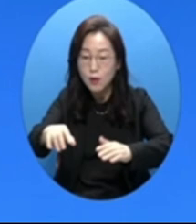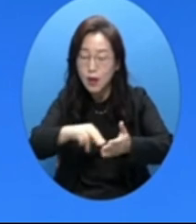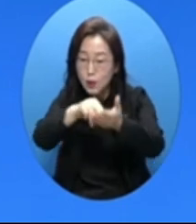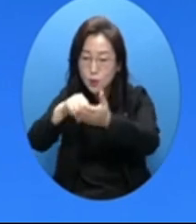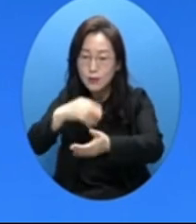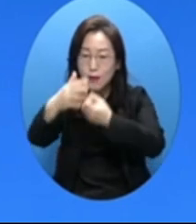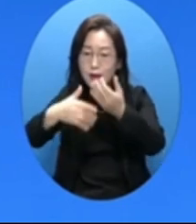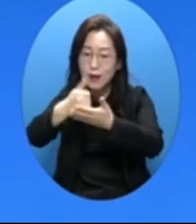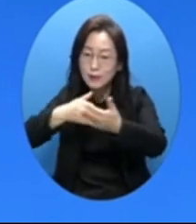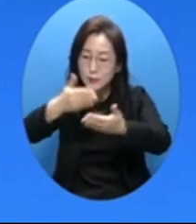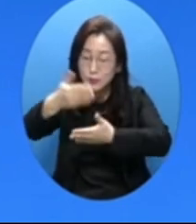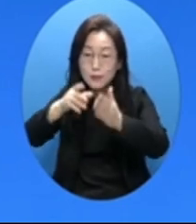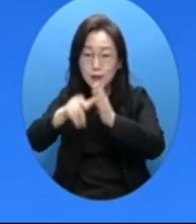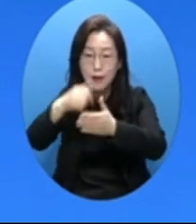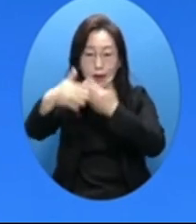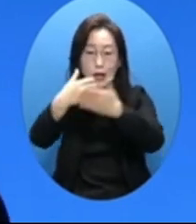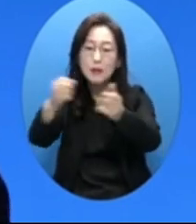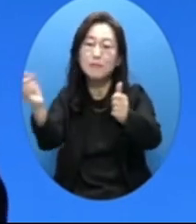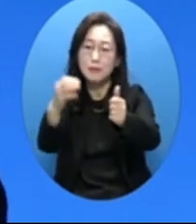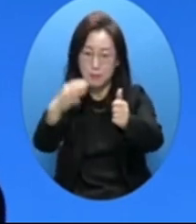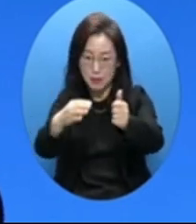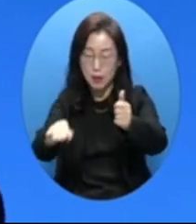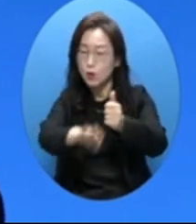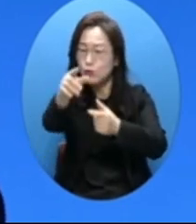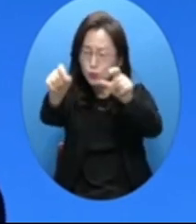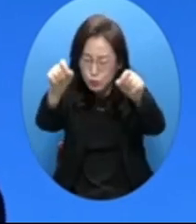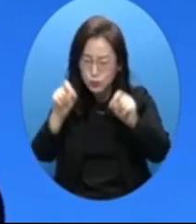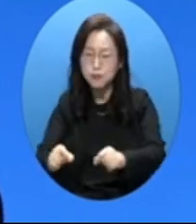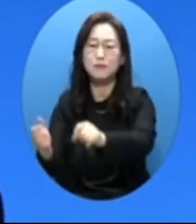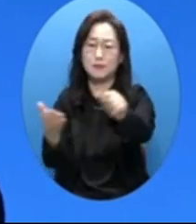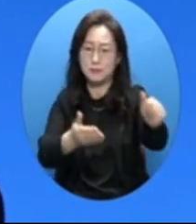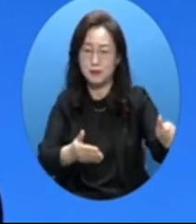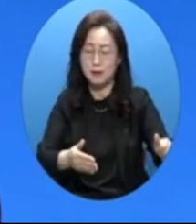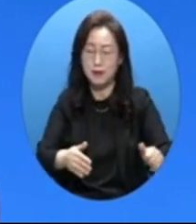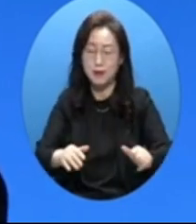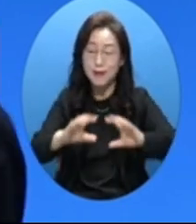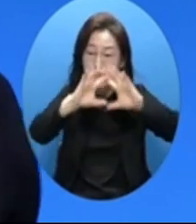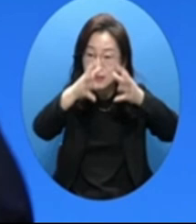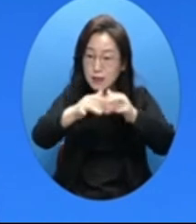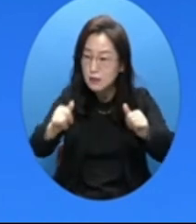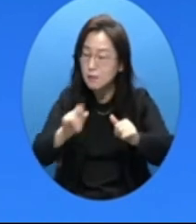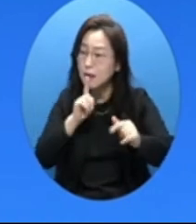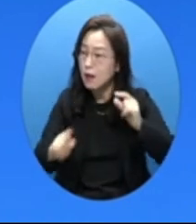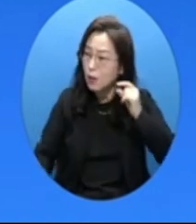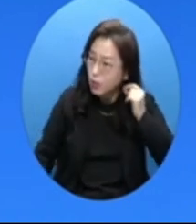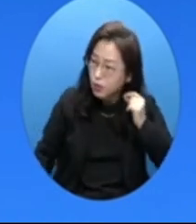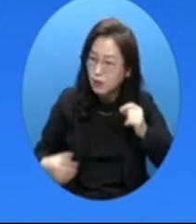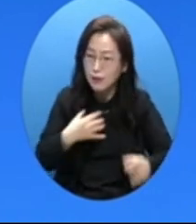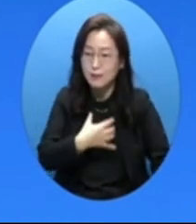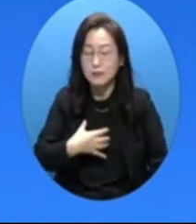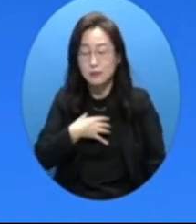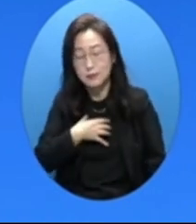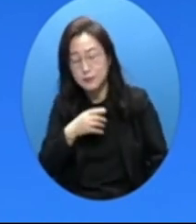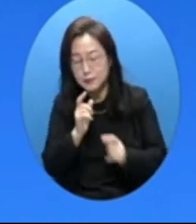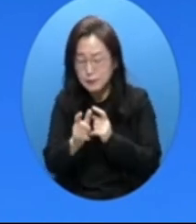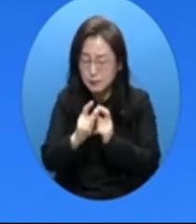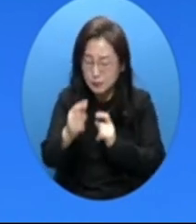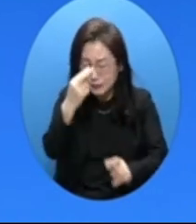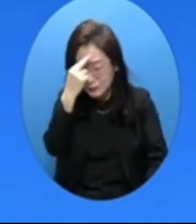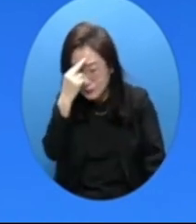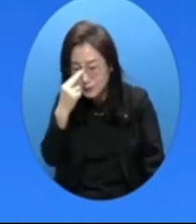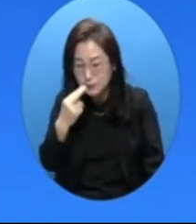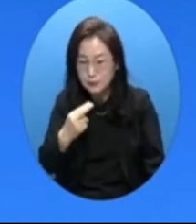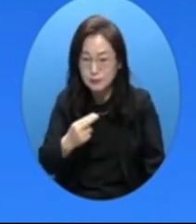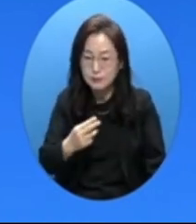하나님의 말씀이 임해야 되는 것입니다 우리 모두가 너무나 세상 사람들의 말을 듣고 세상의 어느정도 듣고 염려하고 근심하고